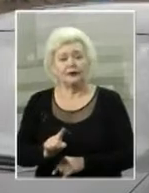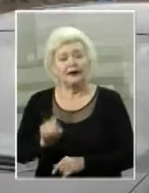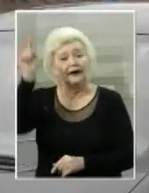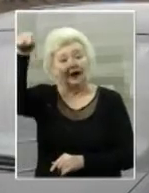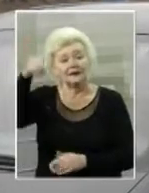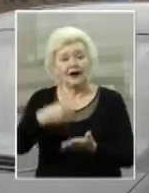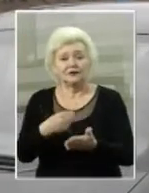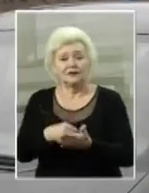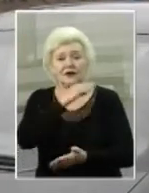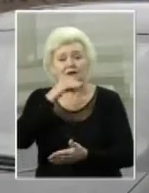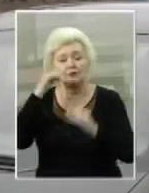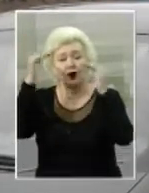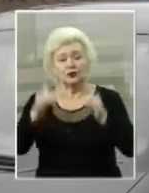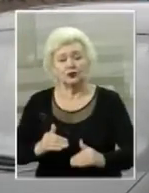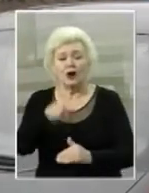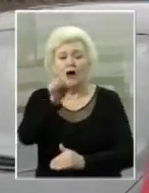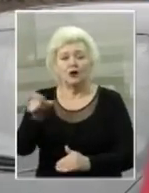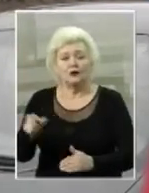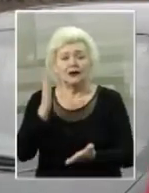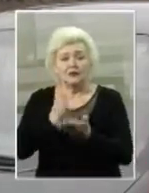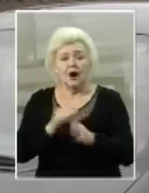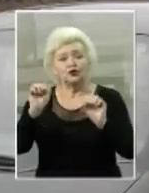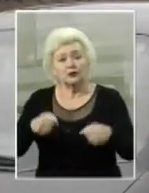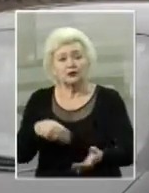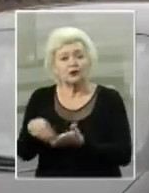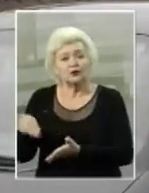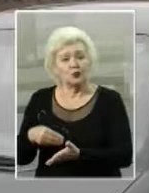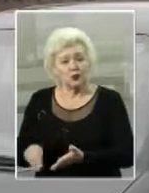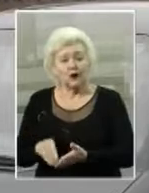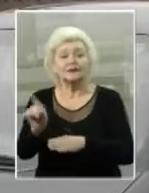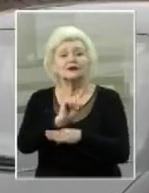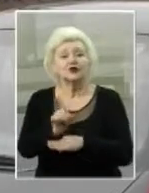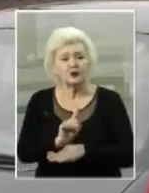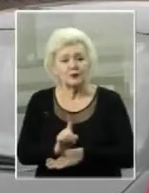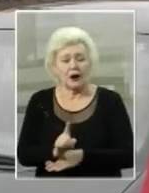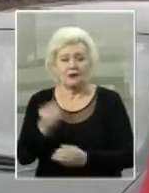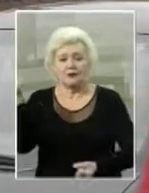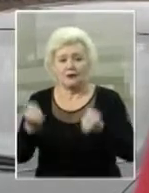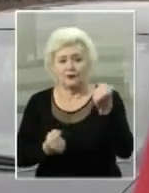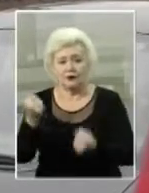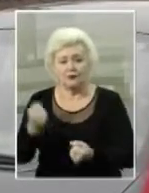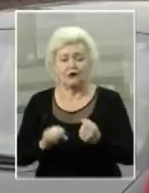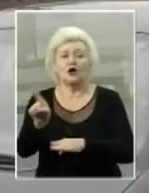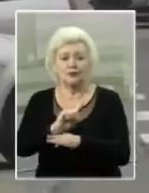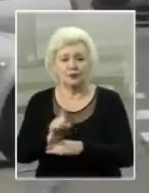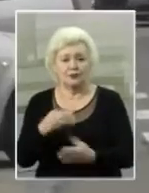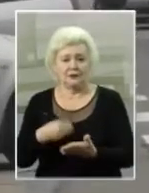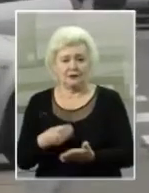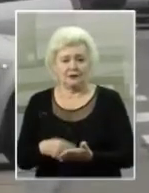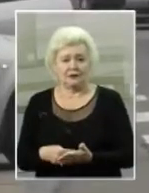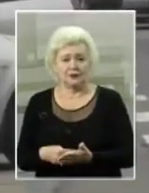там ціни набагато нижчі, тобто люди мають можливість купувати нормальні автомобілі по нормальній ціні.